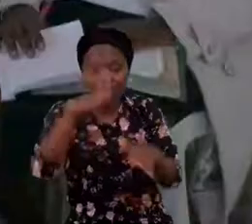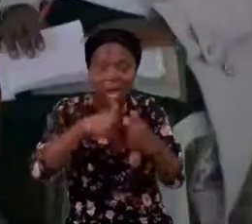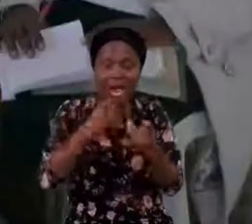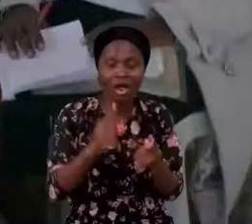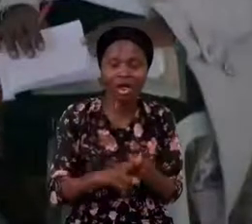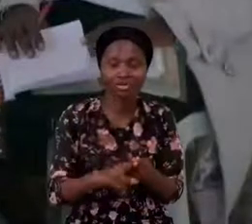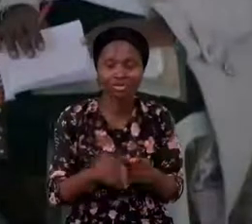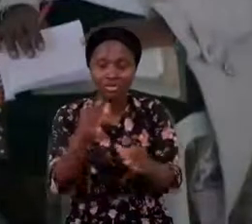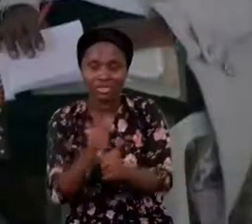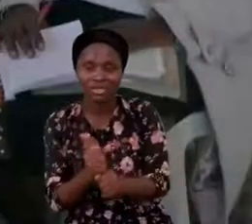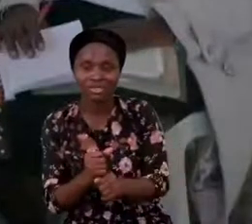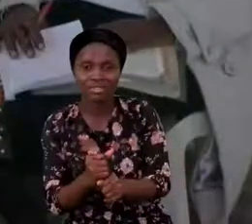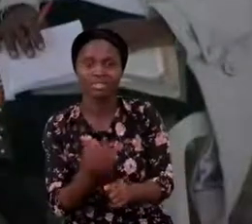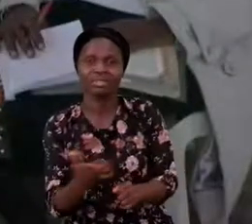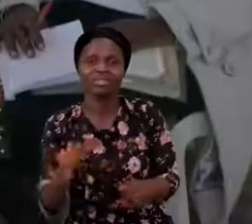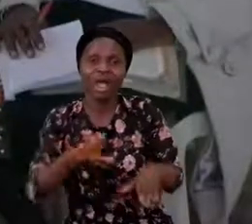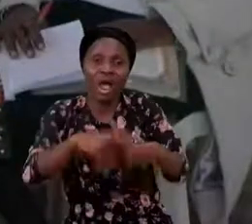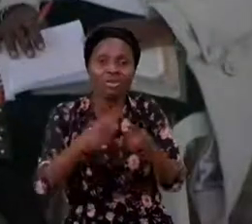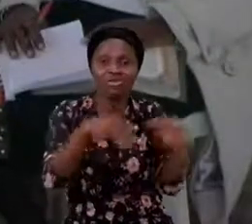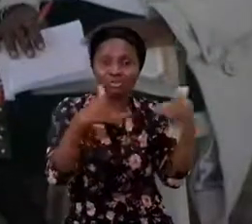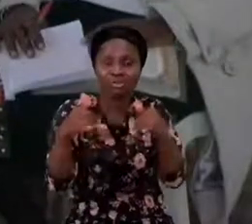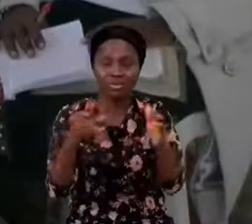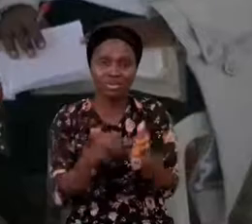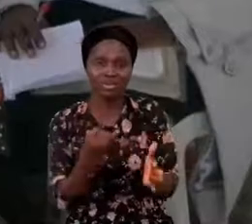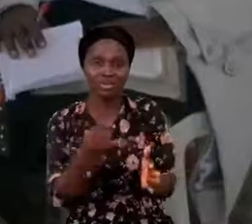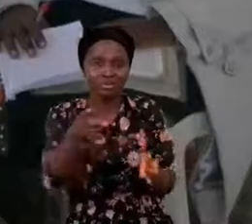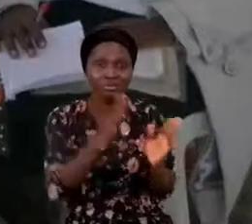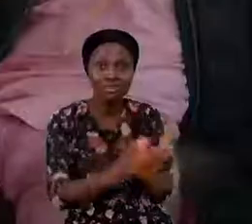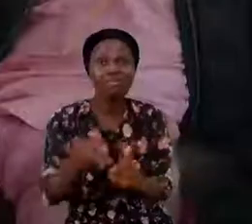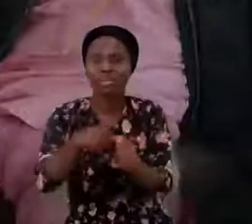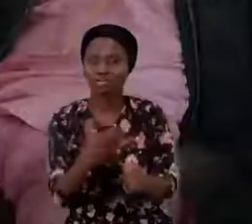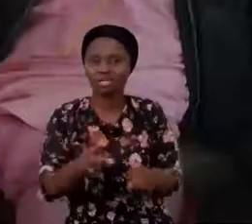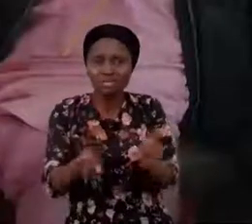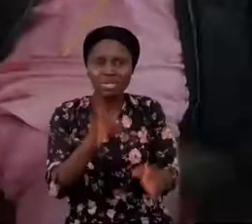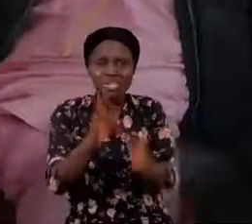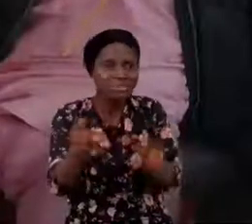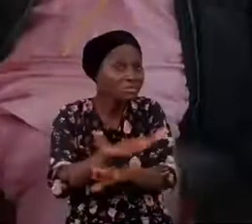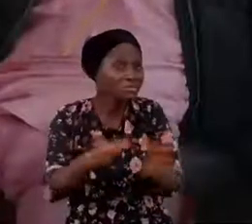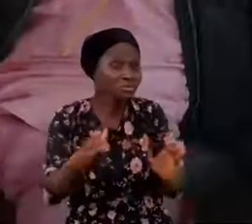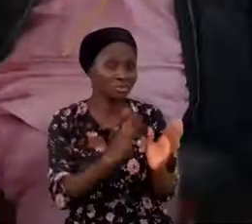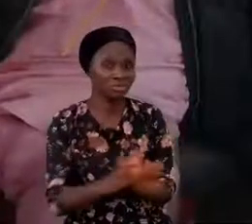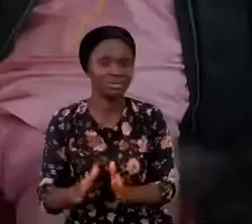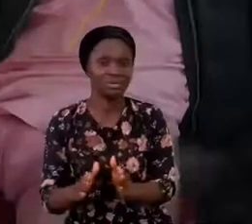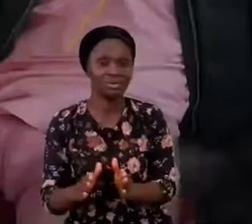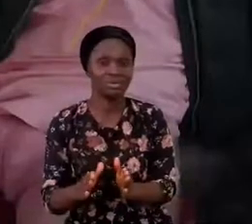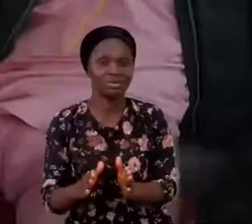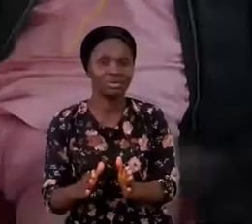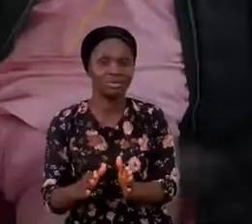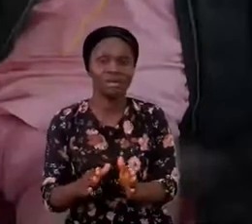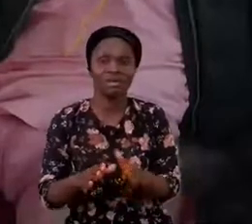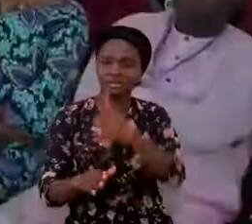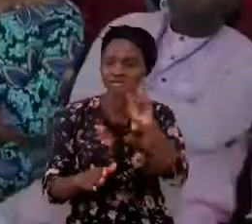ne prépares rien, comment est-ce que tu pratiques, tu pratiques, tu pratiques? Je veux aller à un jeu, je pratique